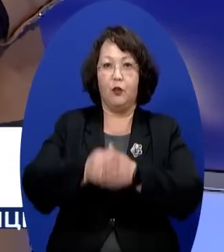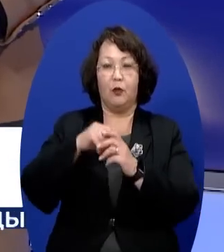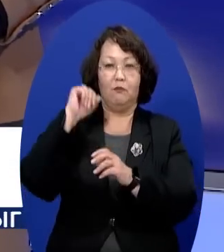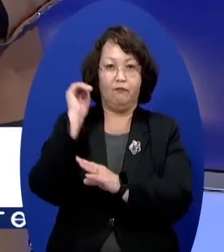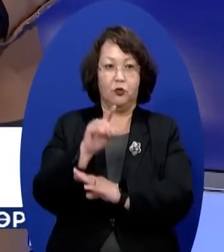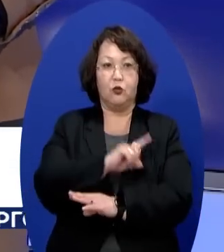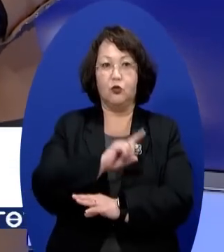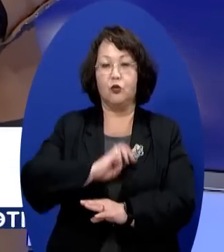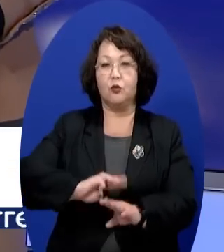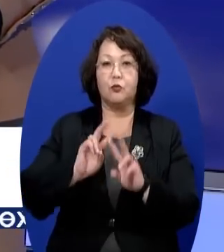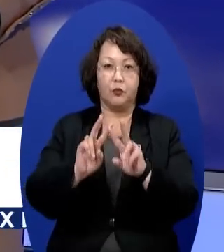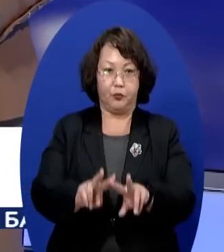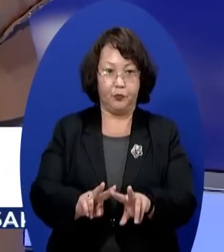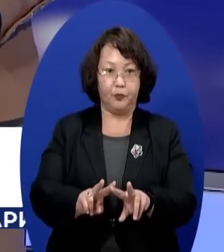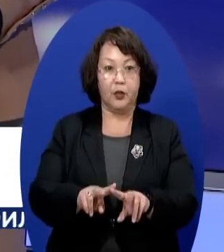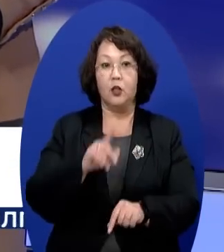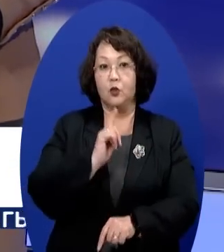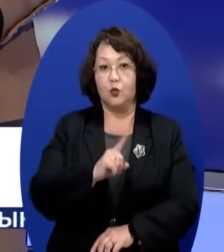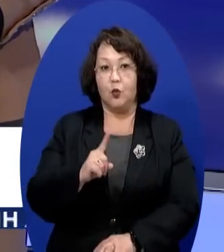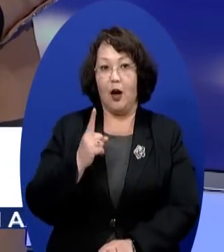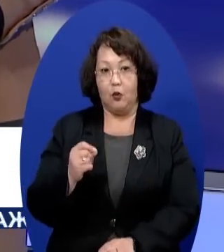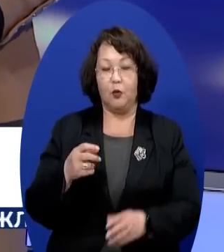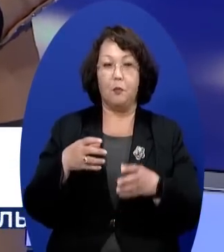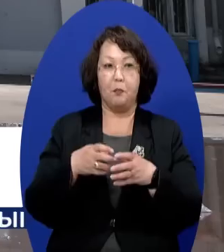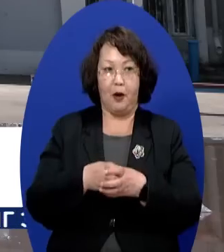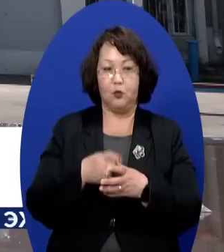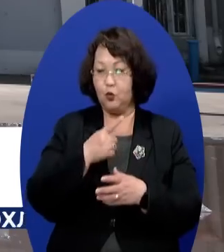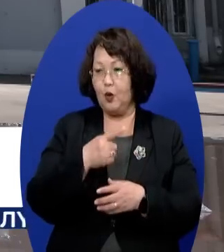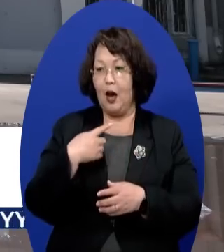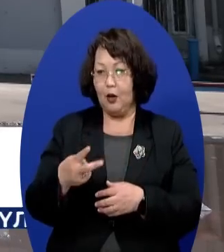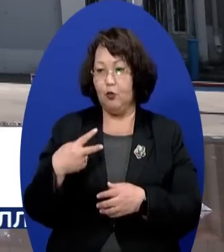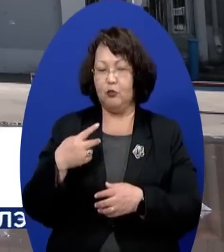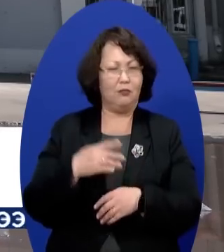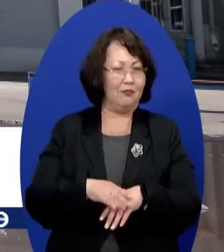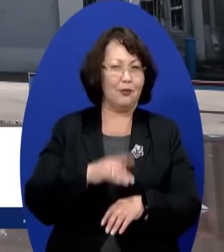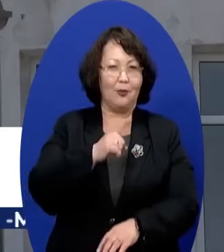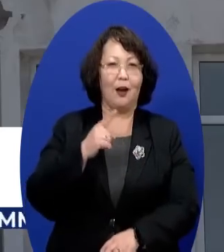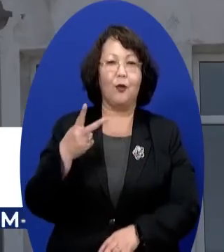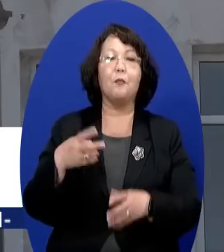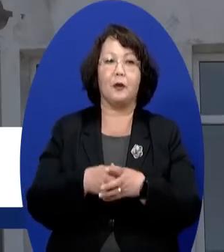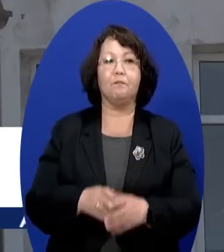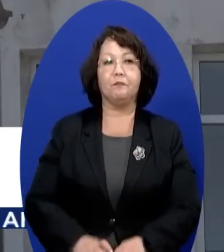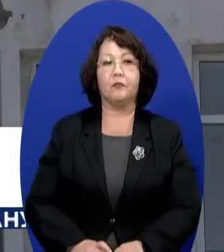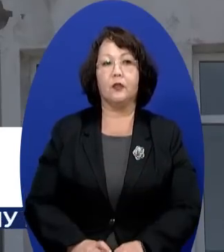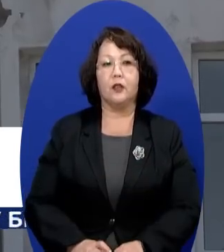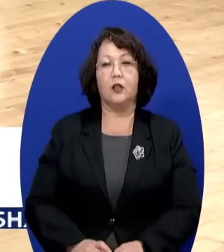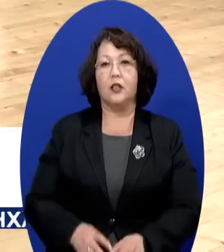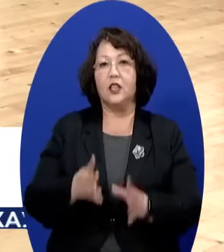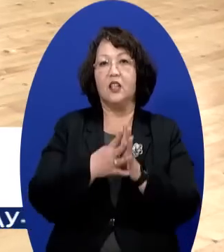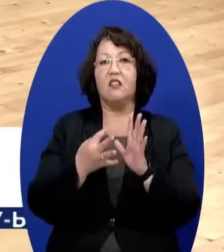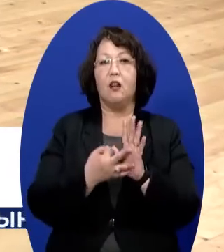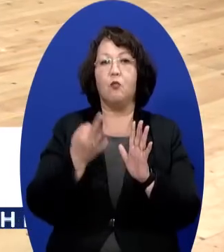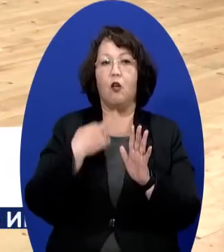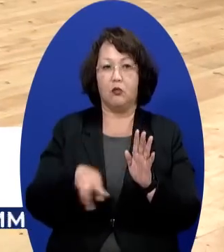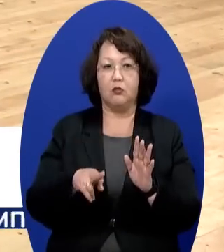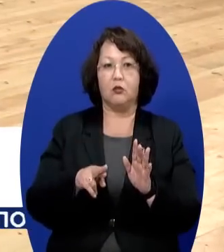тэмцээн үргэлжилж байна. Энэ тэмцээнд нийтдээ 112 баг оролцож байна. Ноён клуб нь анх 1998 онд Монгол улсын гаяа